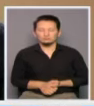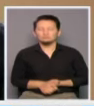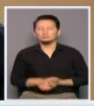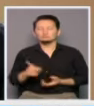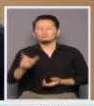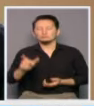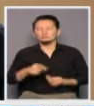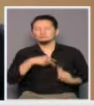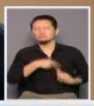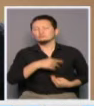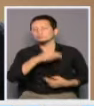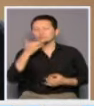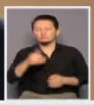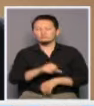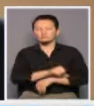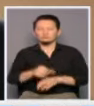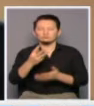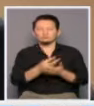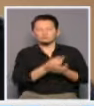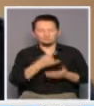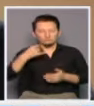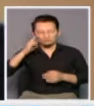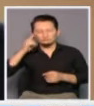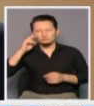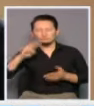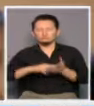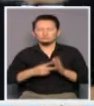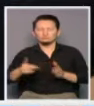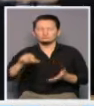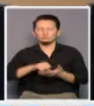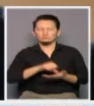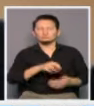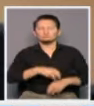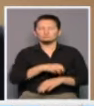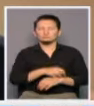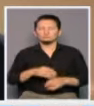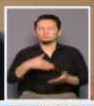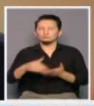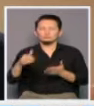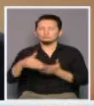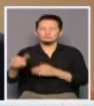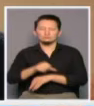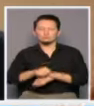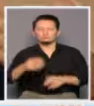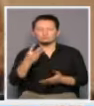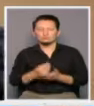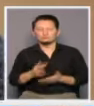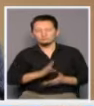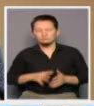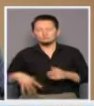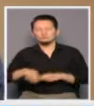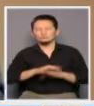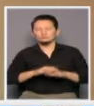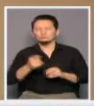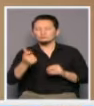Салимгерей вложил много труда в разделение границ казахской земли. Он был участником комиссии и смог отстоять участки земли на западе Казахстана,